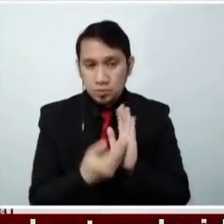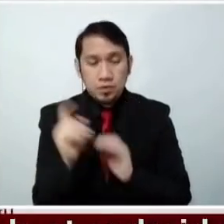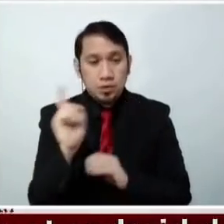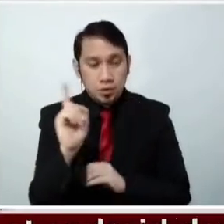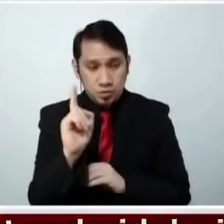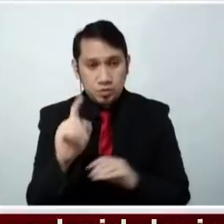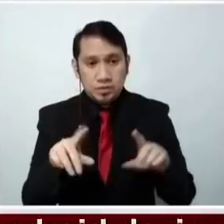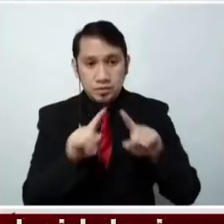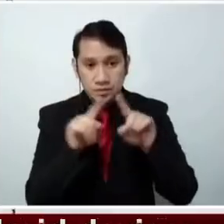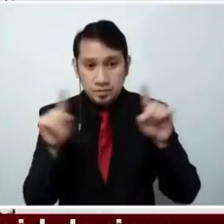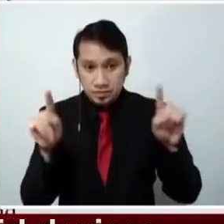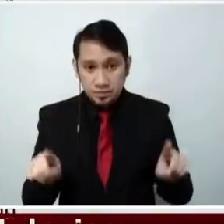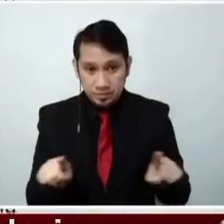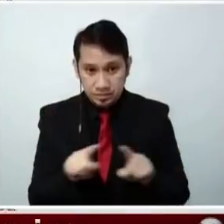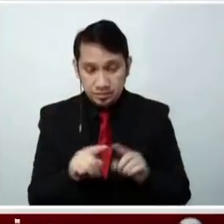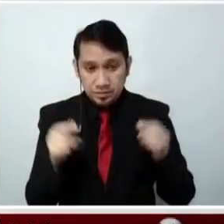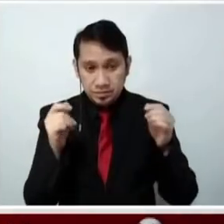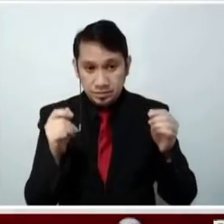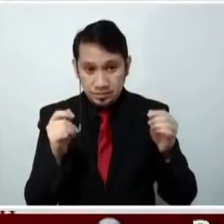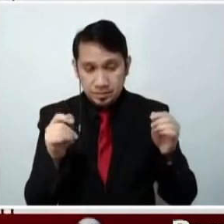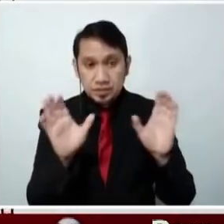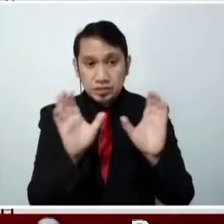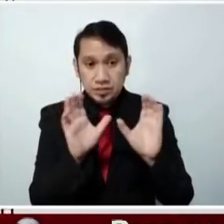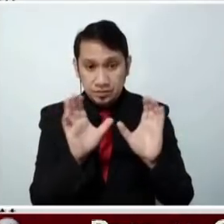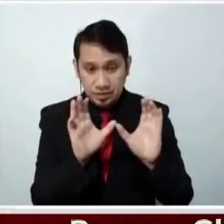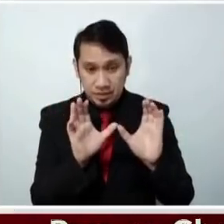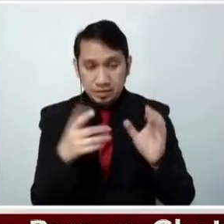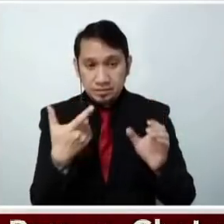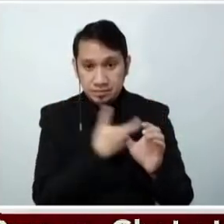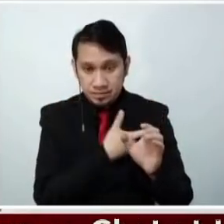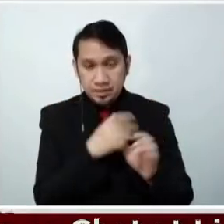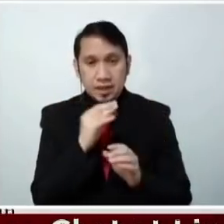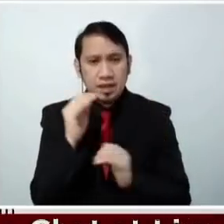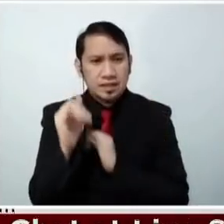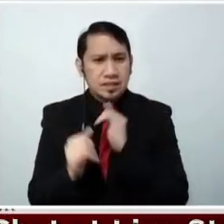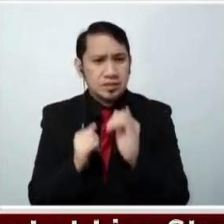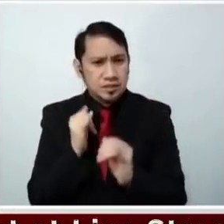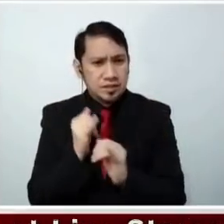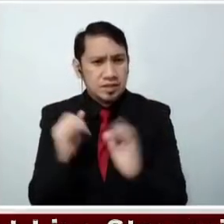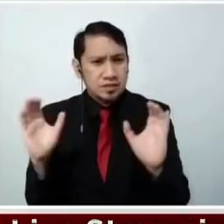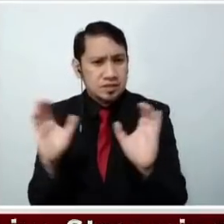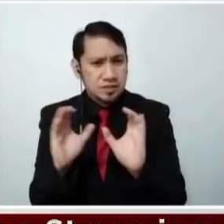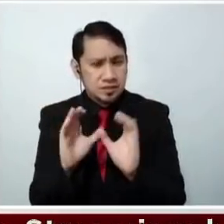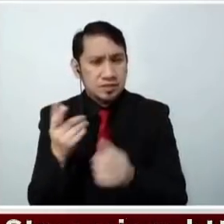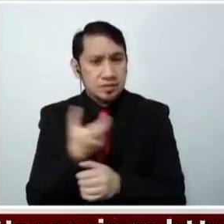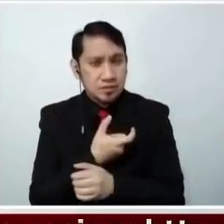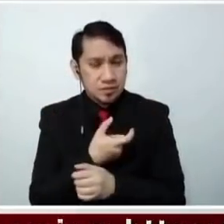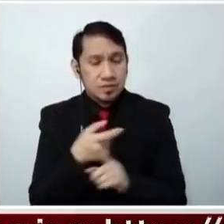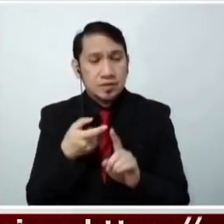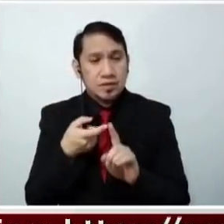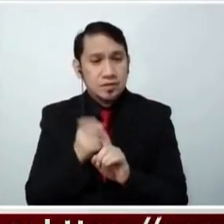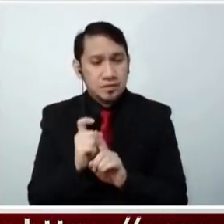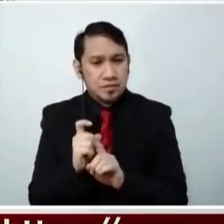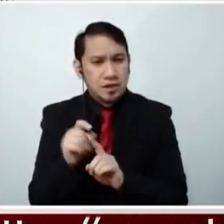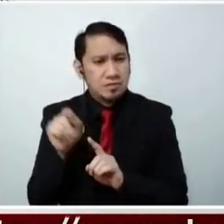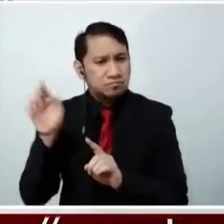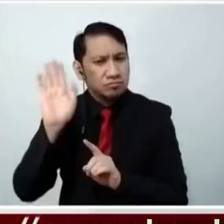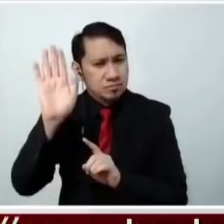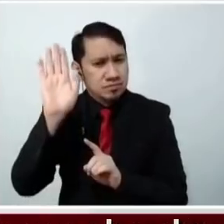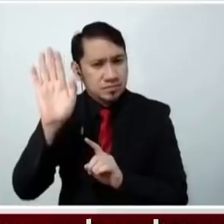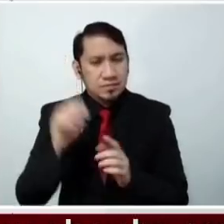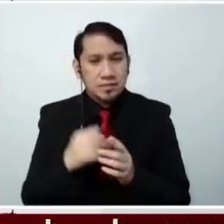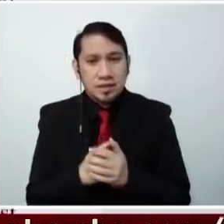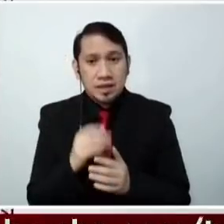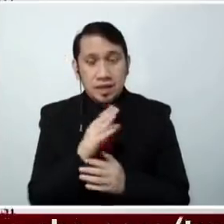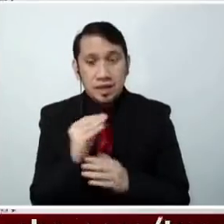VaxCert PH Digital Vaccination Certificate, ang International Certificate of Vaccination mula Bureau of Quarantine o di kaya